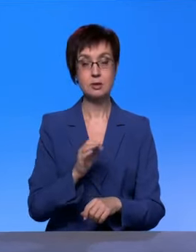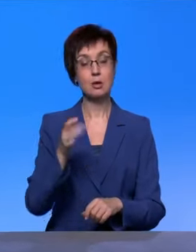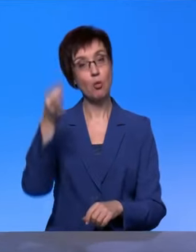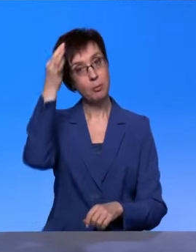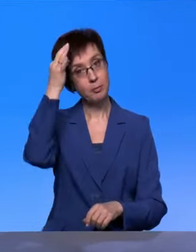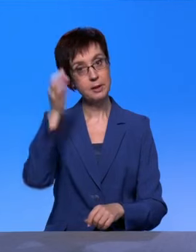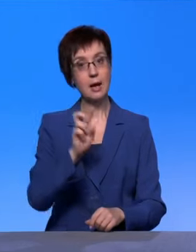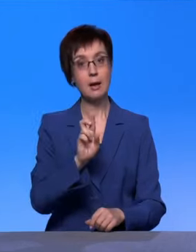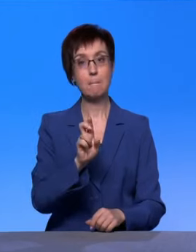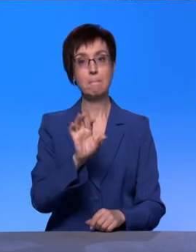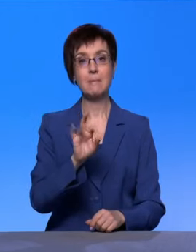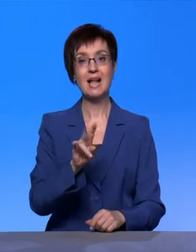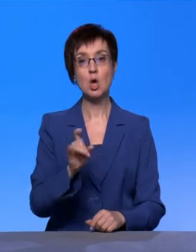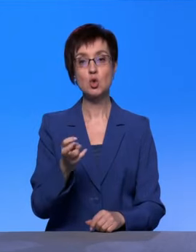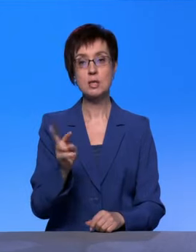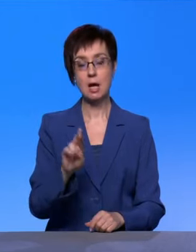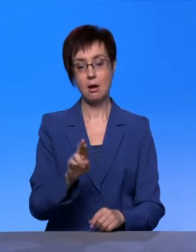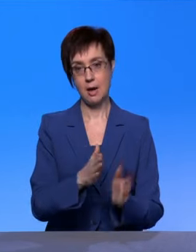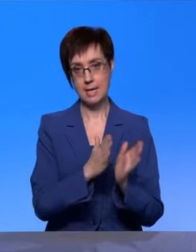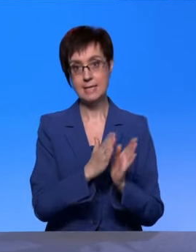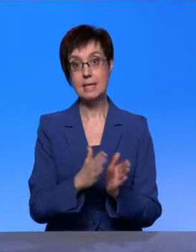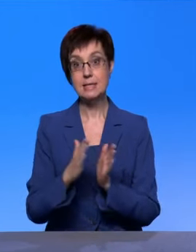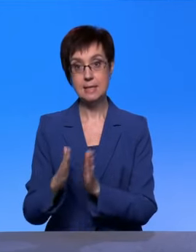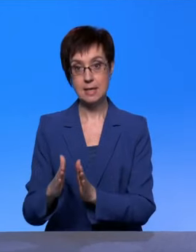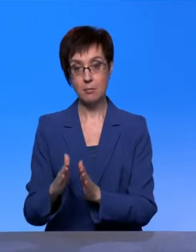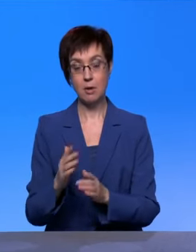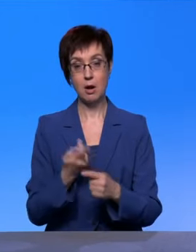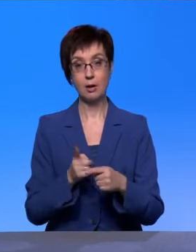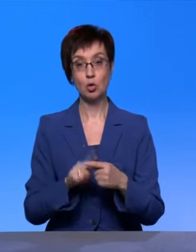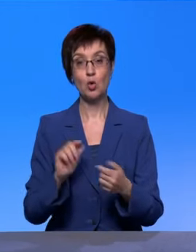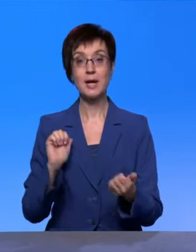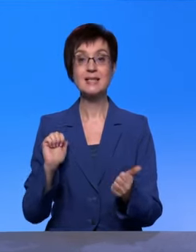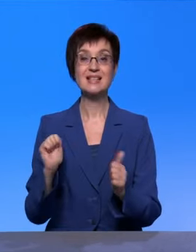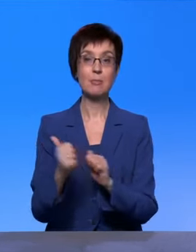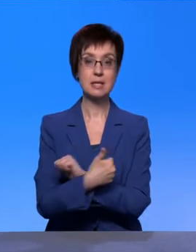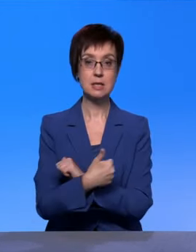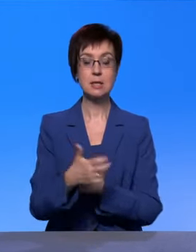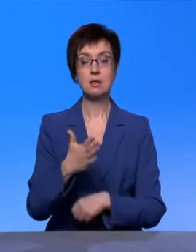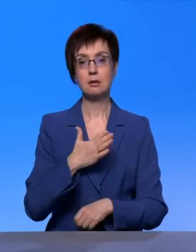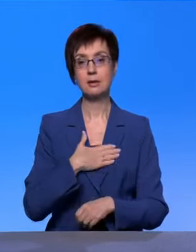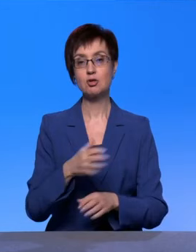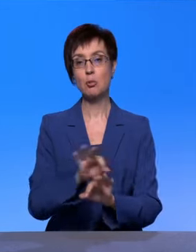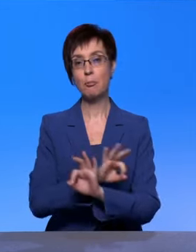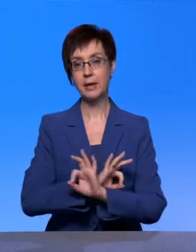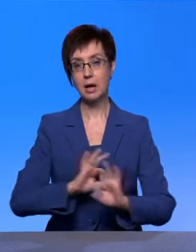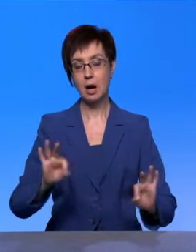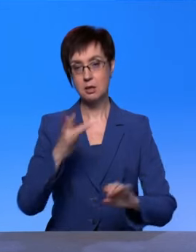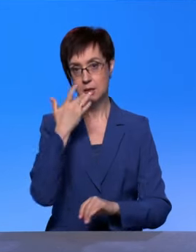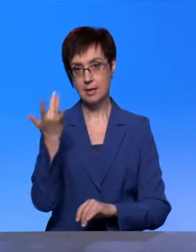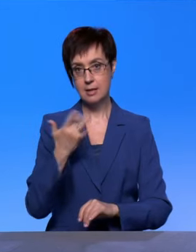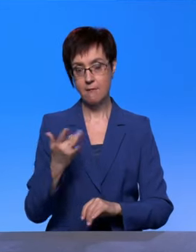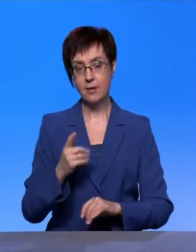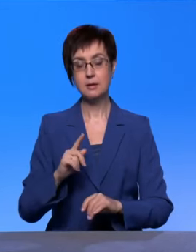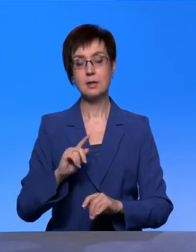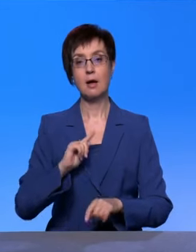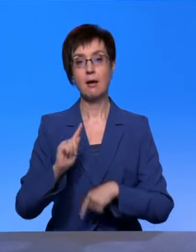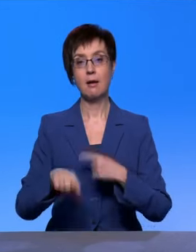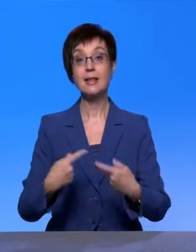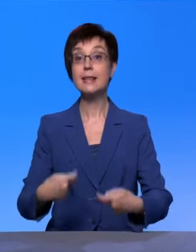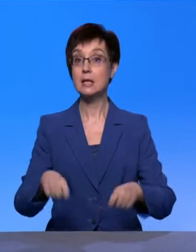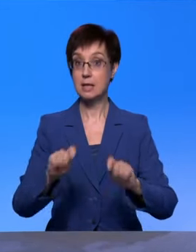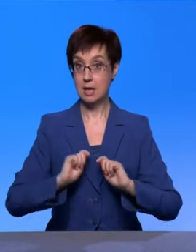якобы сейчас заместила наше прекрасное советское наследие. Вы согласны с тем, что